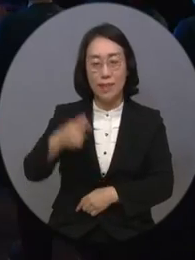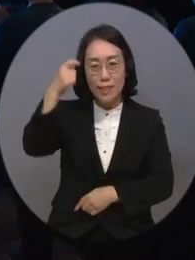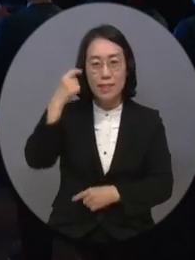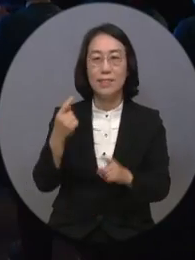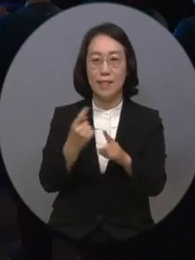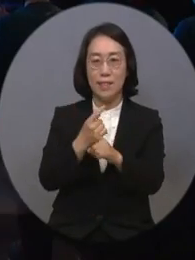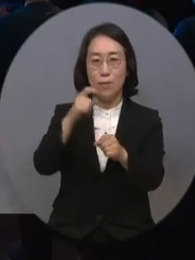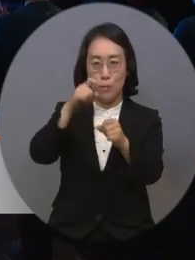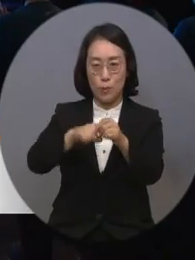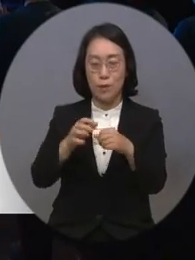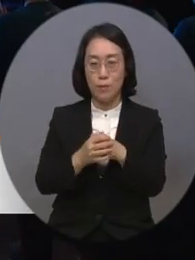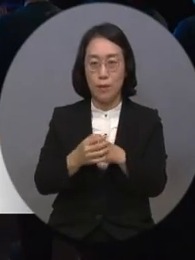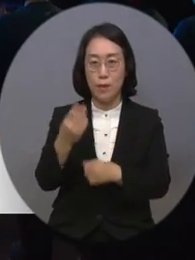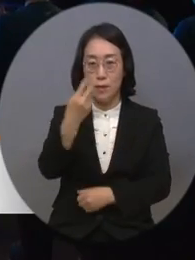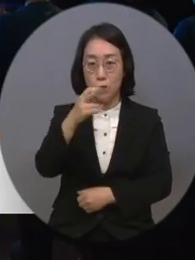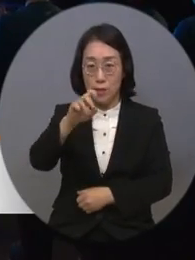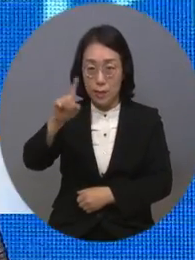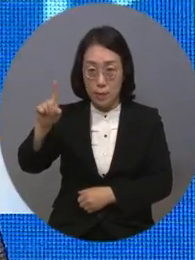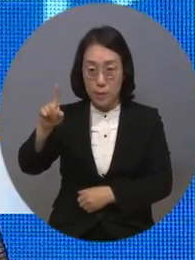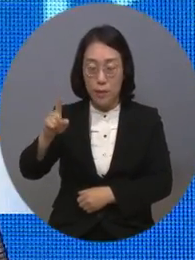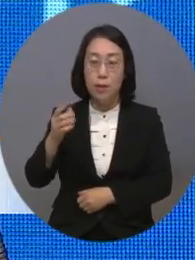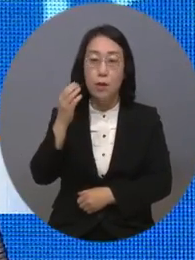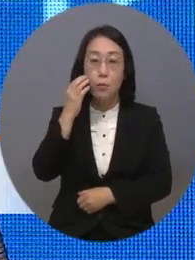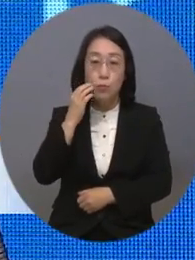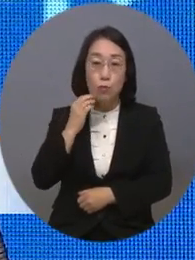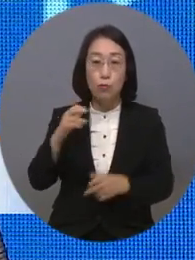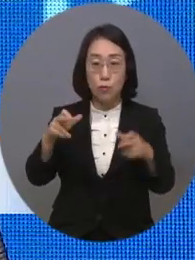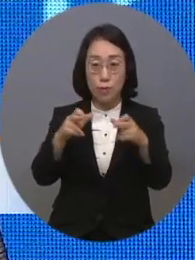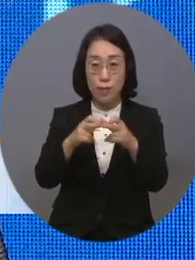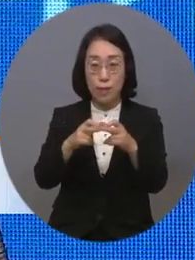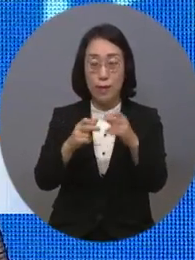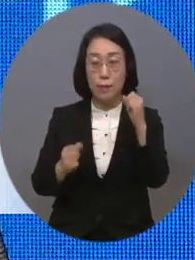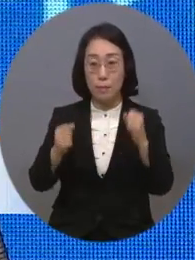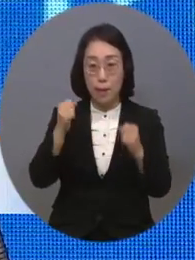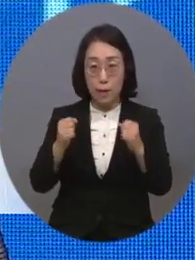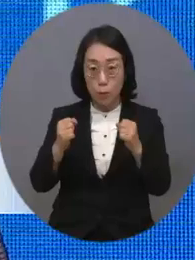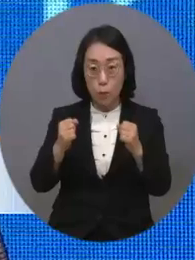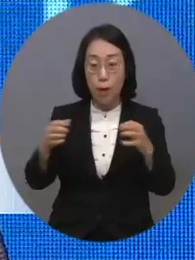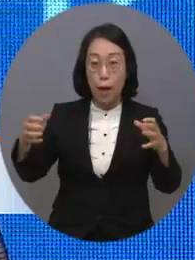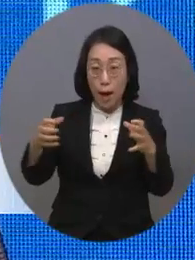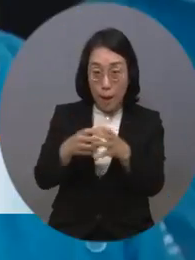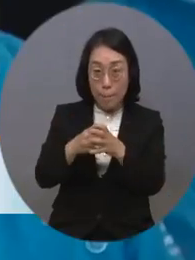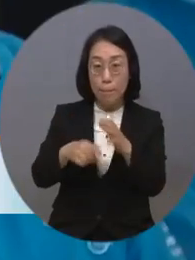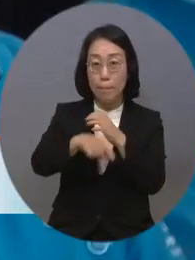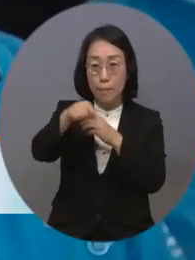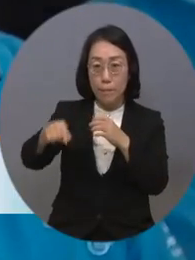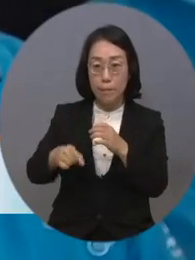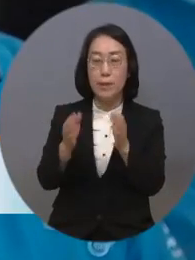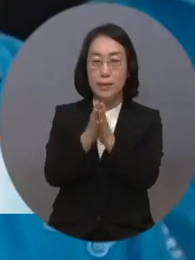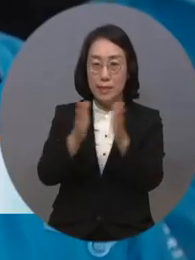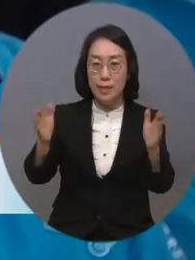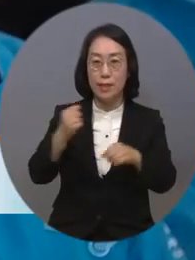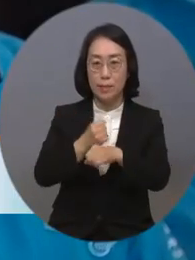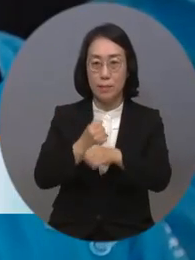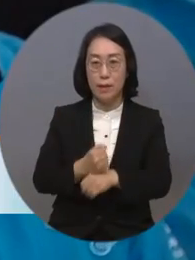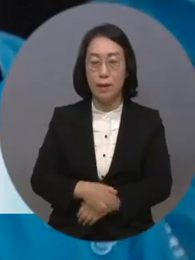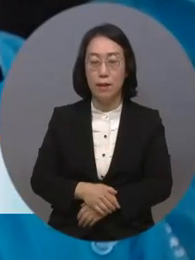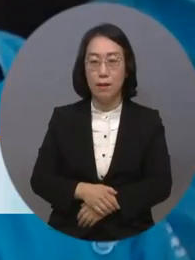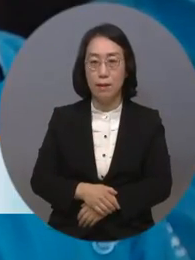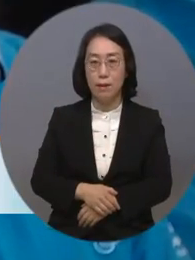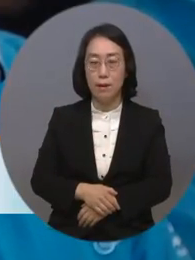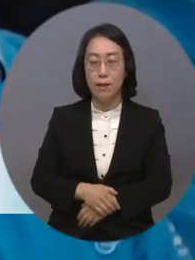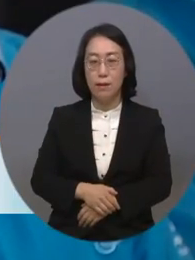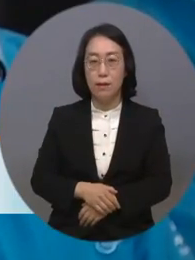모두의 축제 2021 슈퍼블루 마라톤이 새로운 시작을 알렸습니다. 지난 23일 스페셜